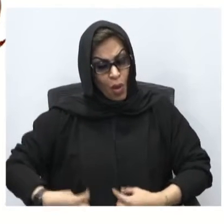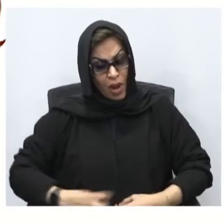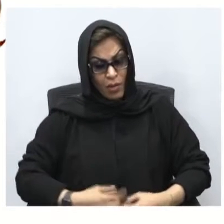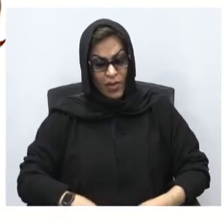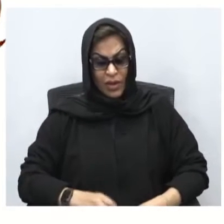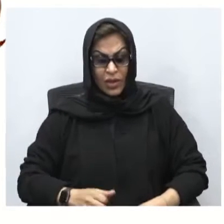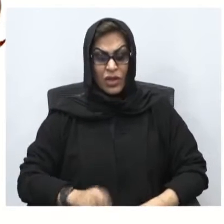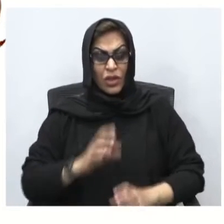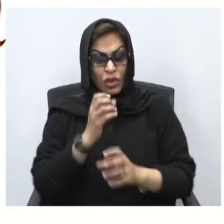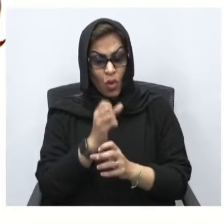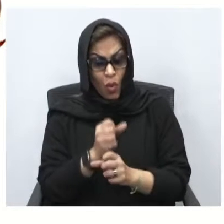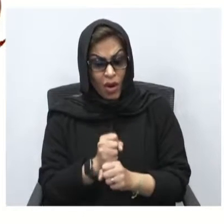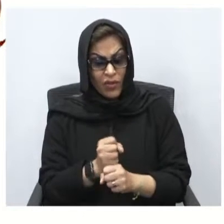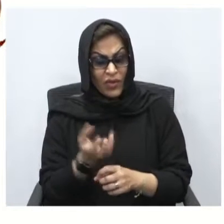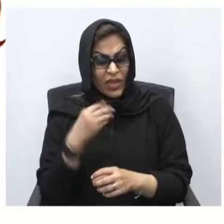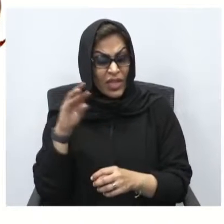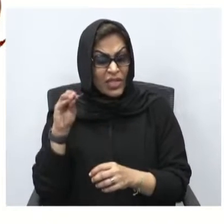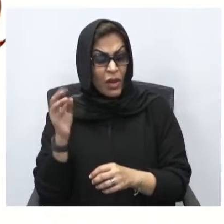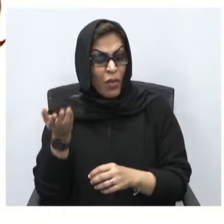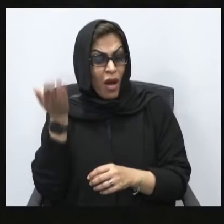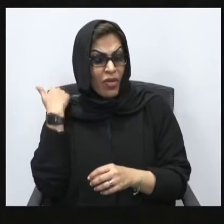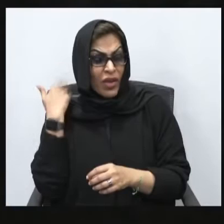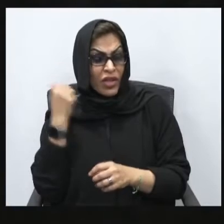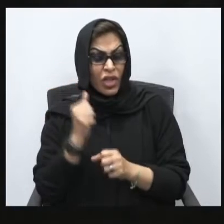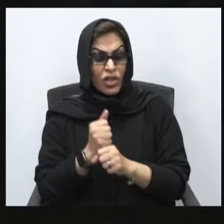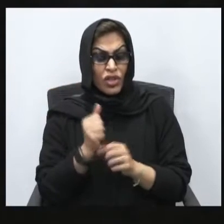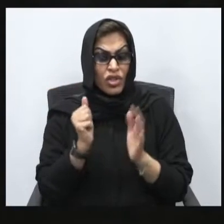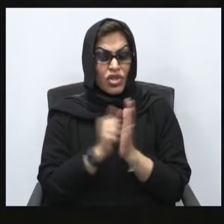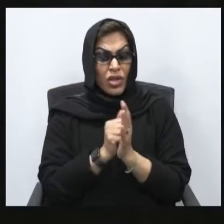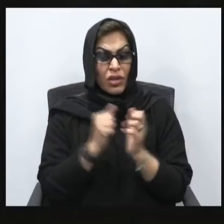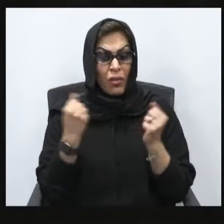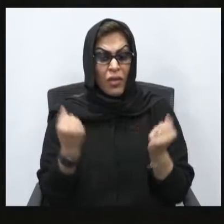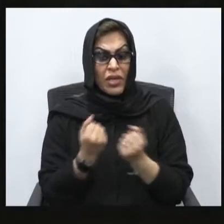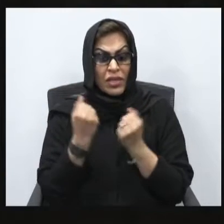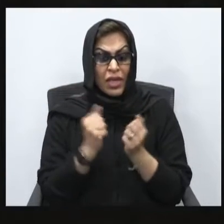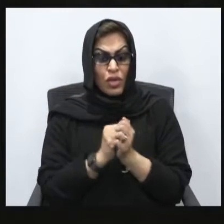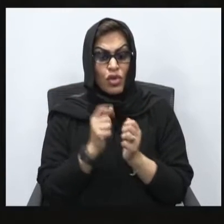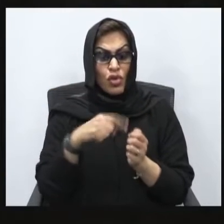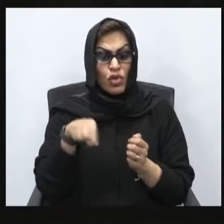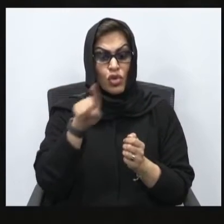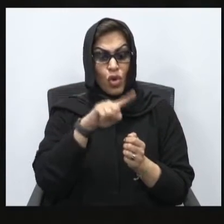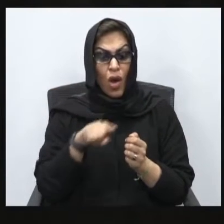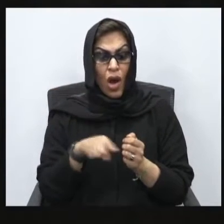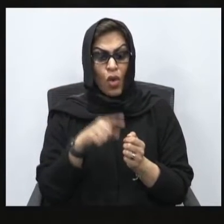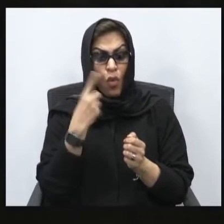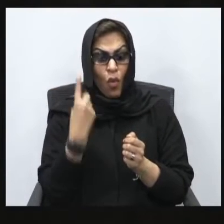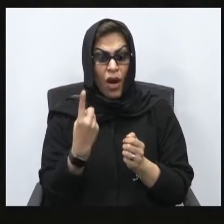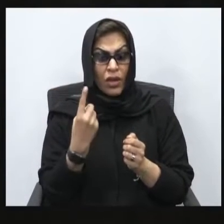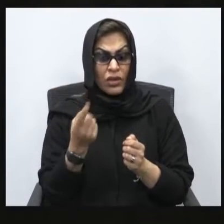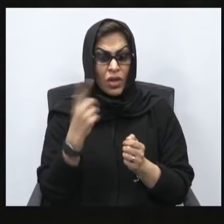والمثانه توقفنا في حصتنا الماضيه عند نشاطنا المنزلي نشاط سؤال واحد اختبر نفسك